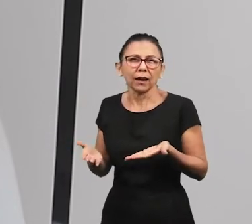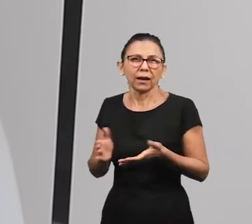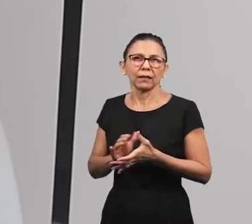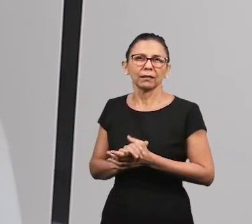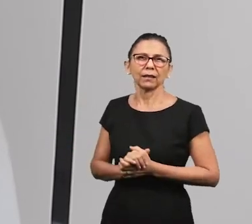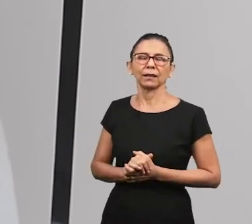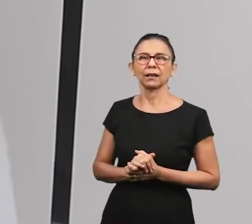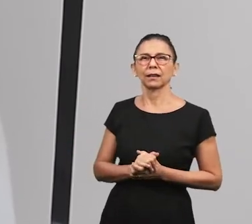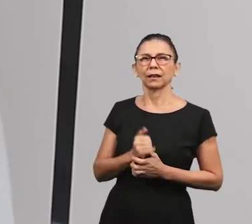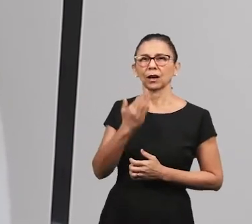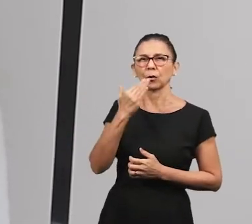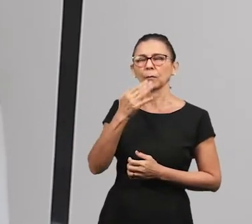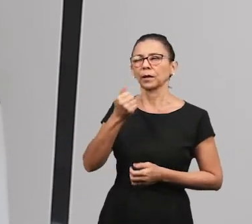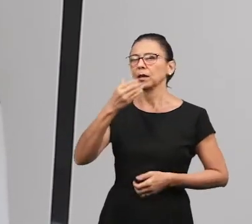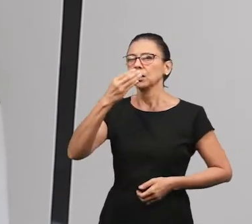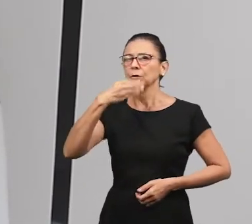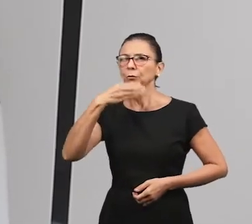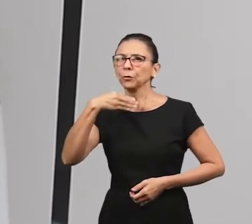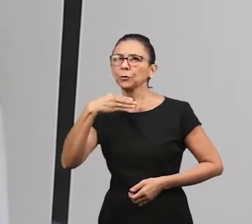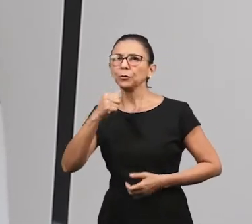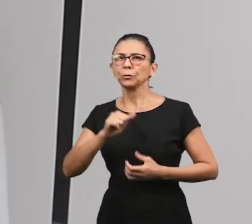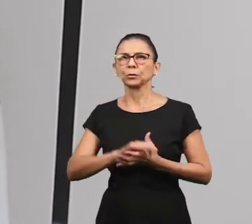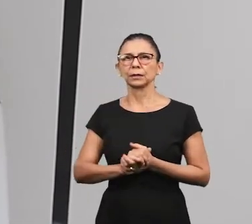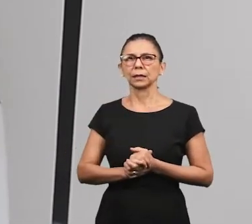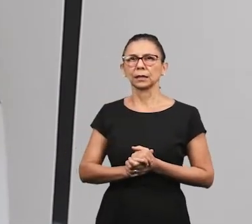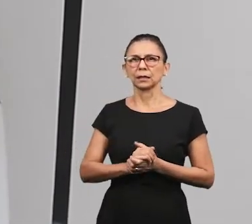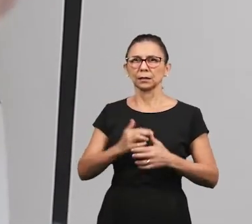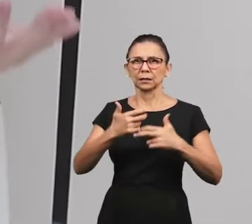продуктами, натуральными, естественными продуктами,